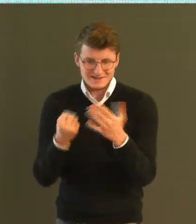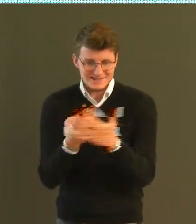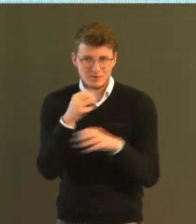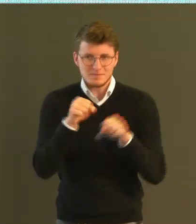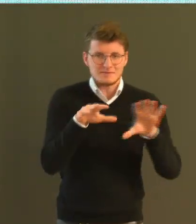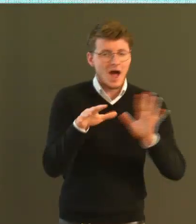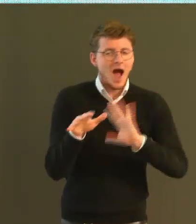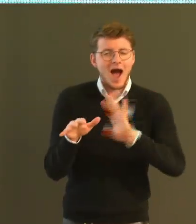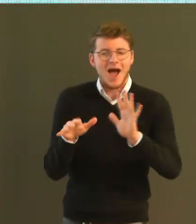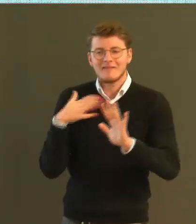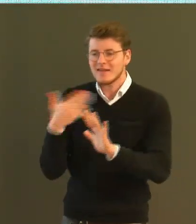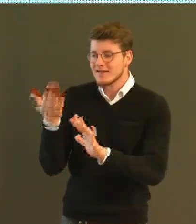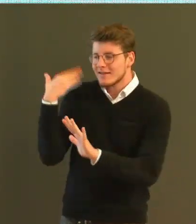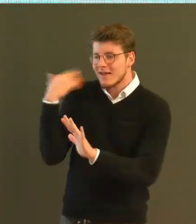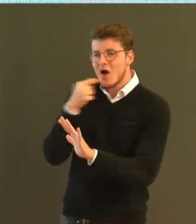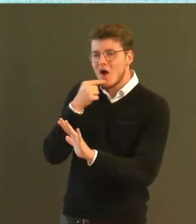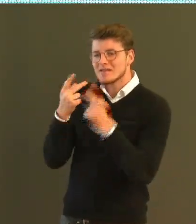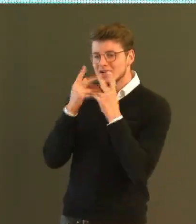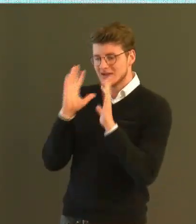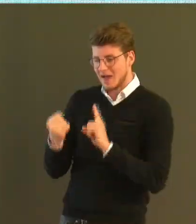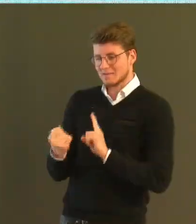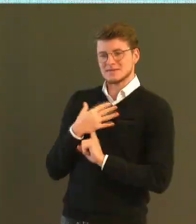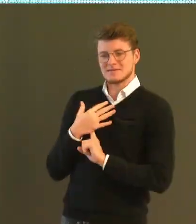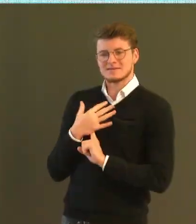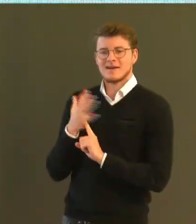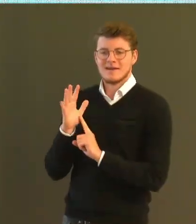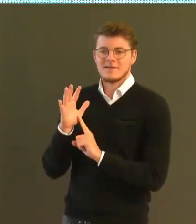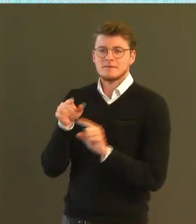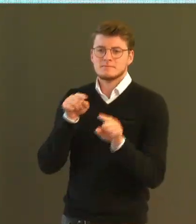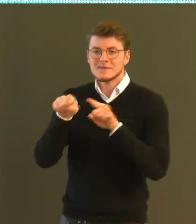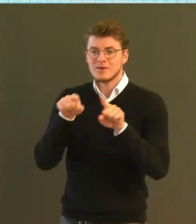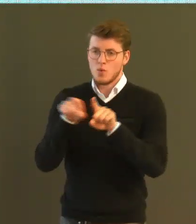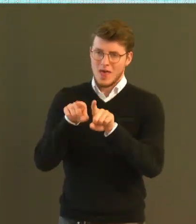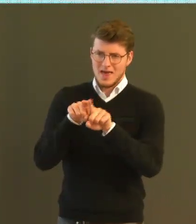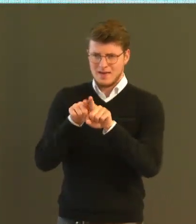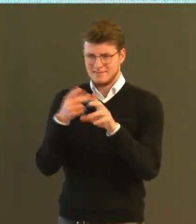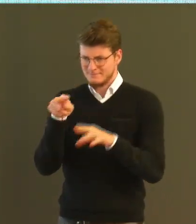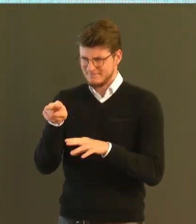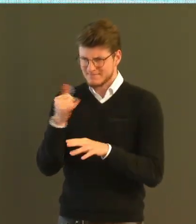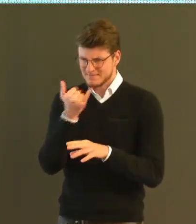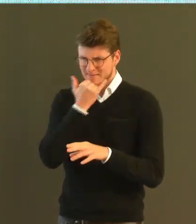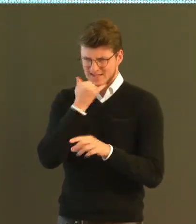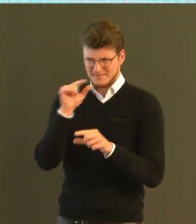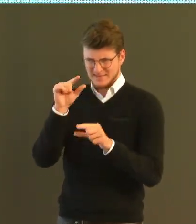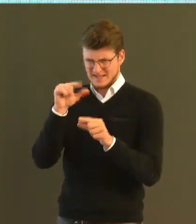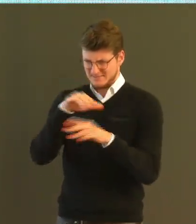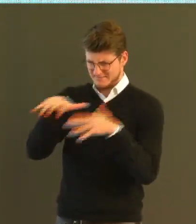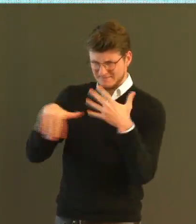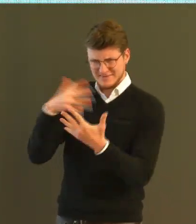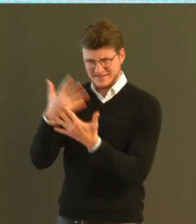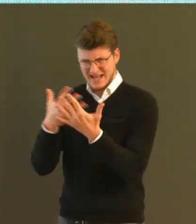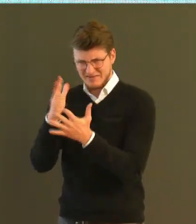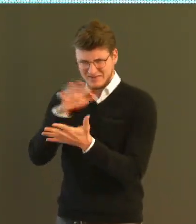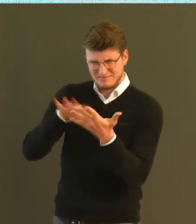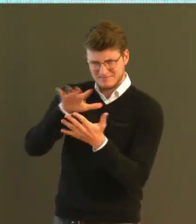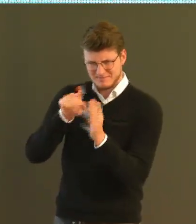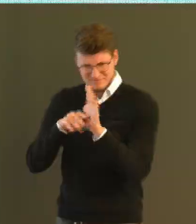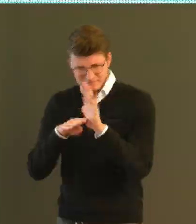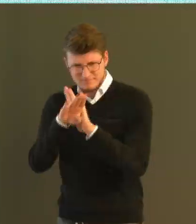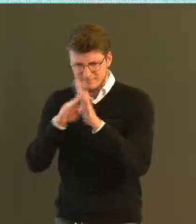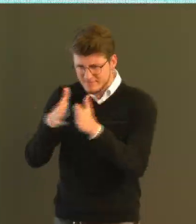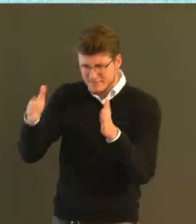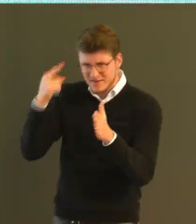chiens là comme ordif hexis nous faut ce but les offres i période pour notre